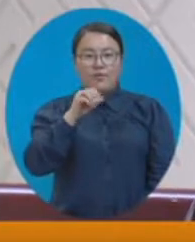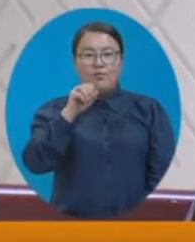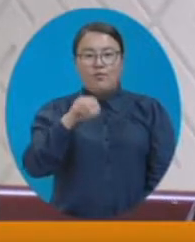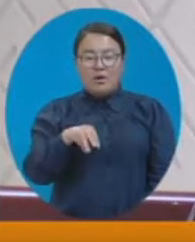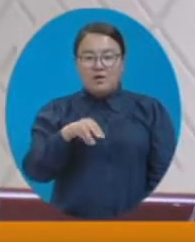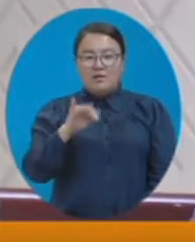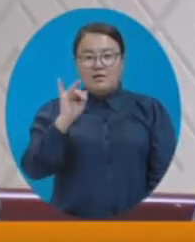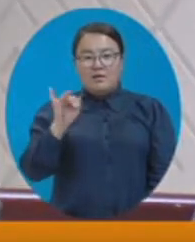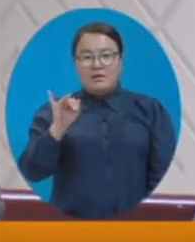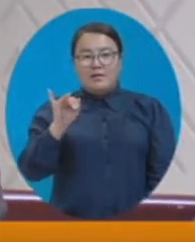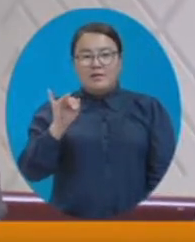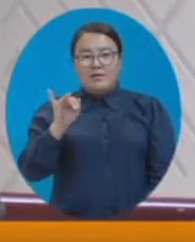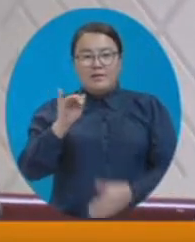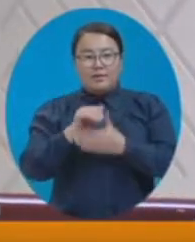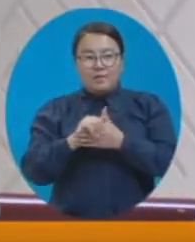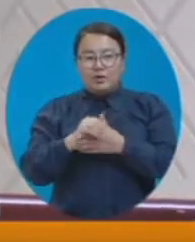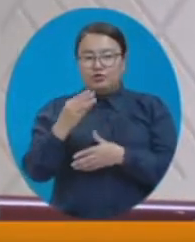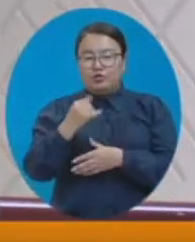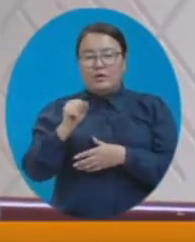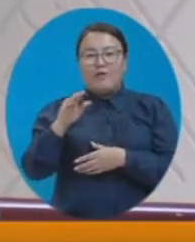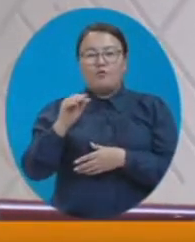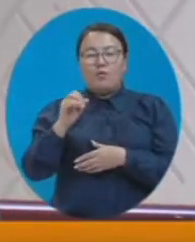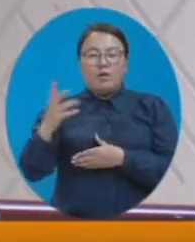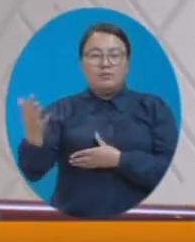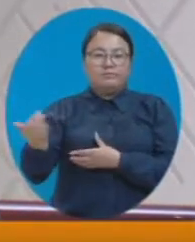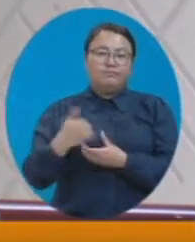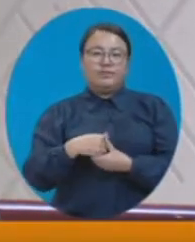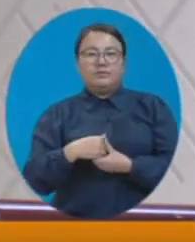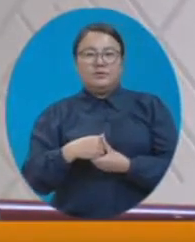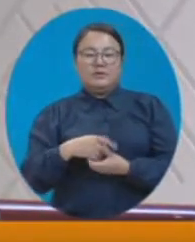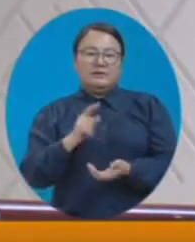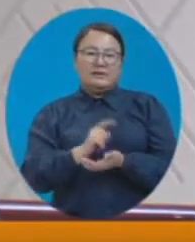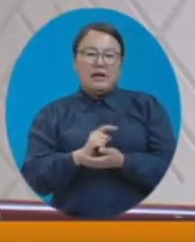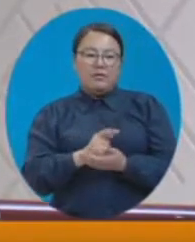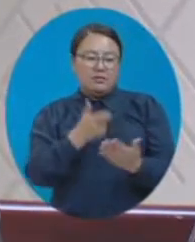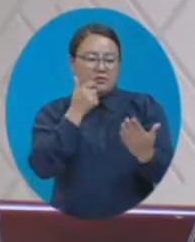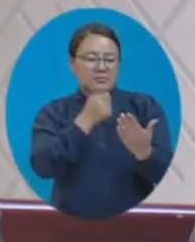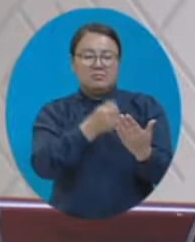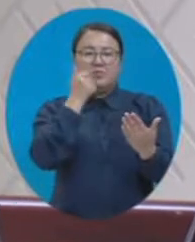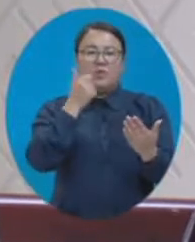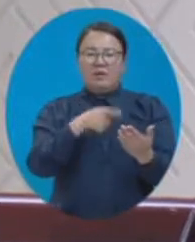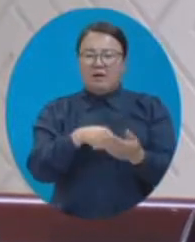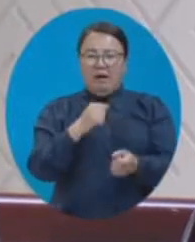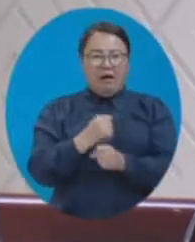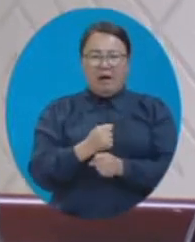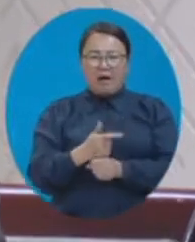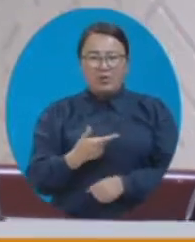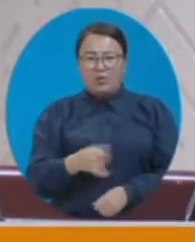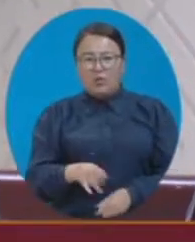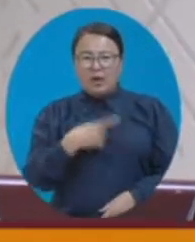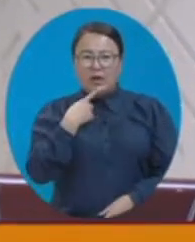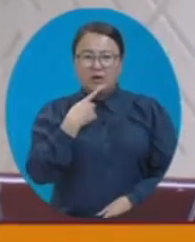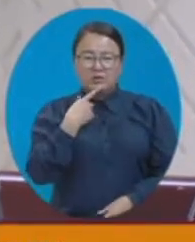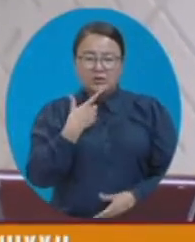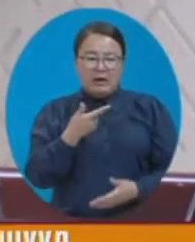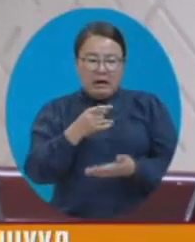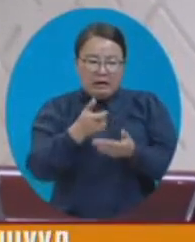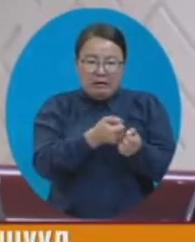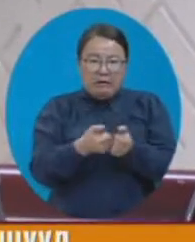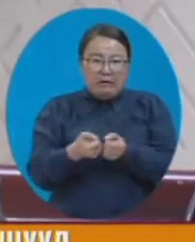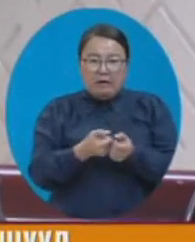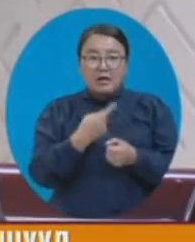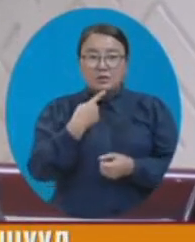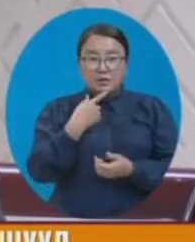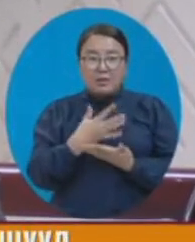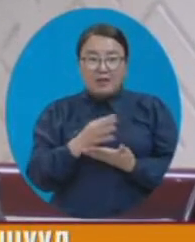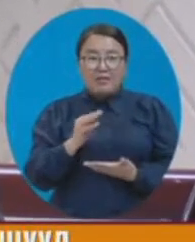автомат e-баримт аппликейшн дээр миний одоо e-баримт нэрчдэг. Заавал одоо QR код уншуулна, нөгөөдгөө ажиллахгүй байхдаа одоо гараараа бичдэг